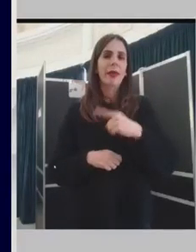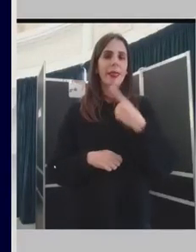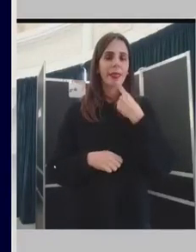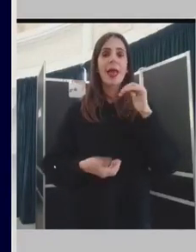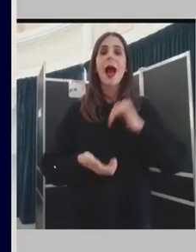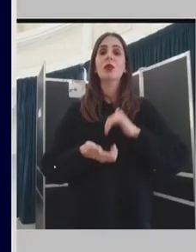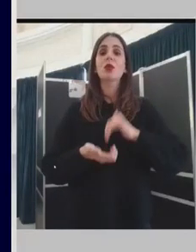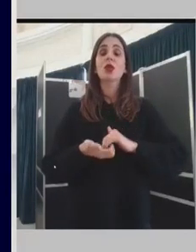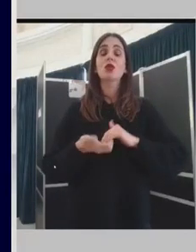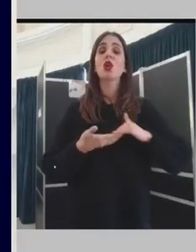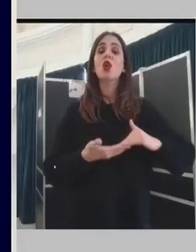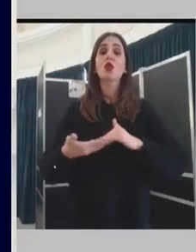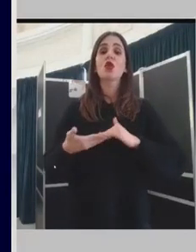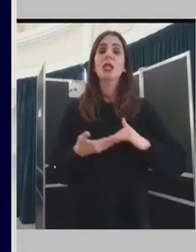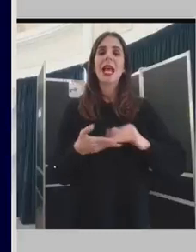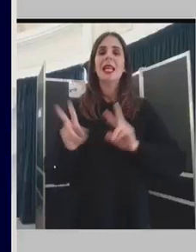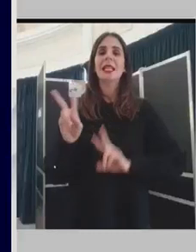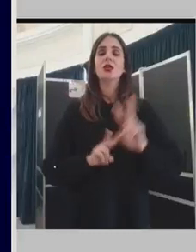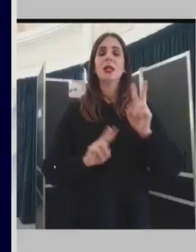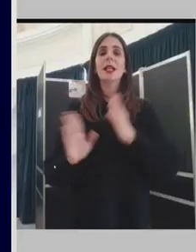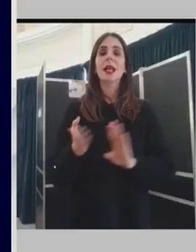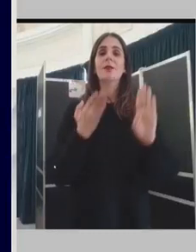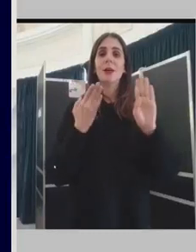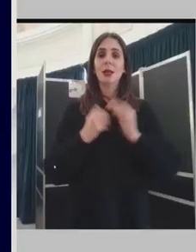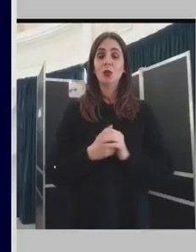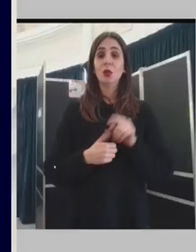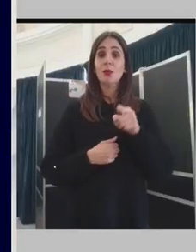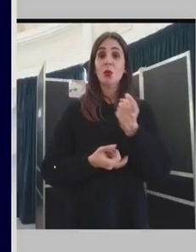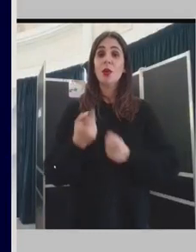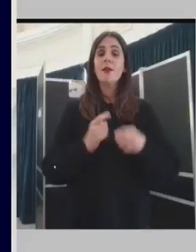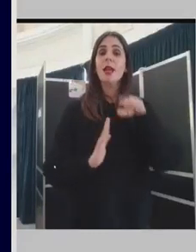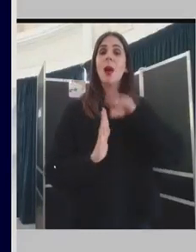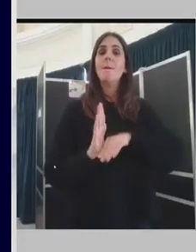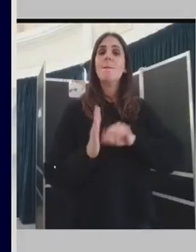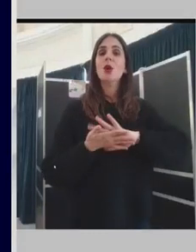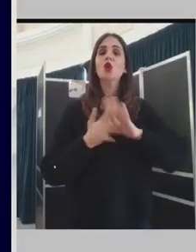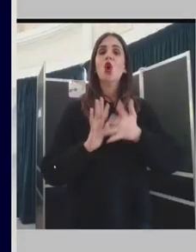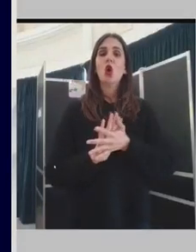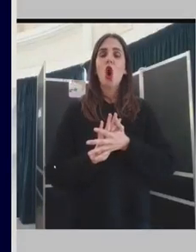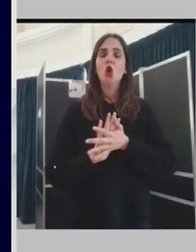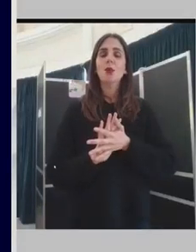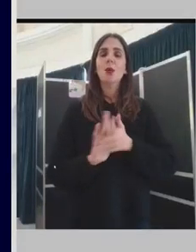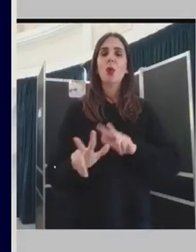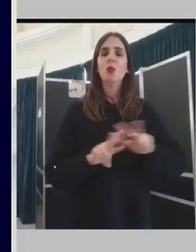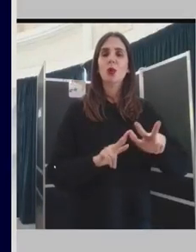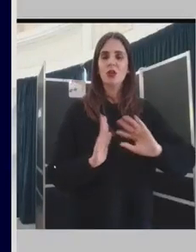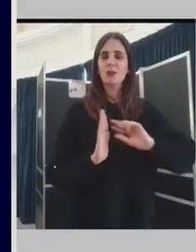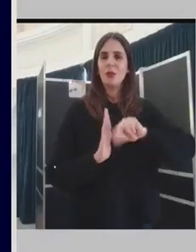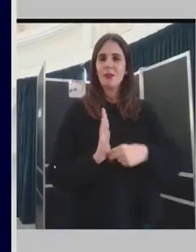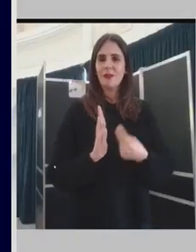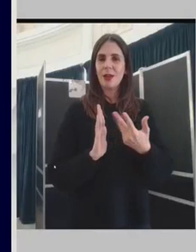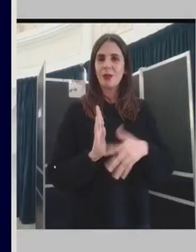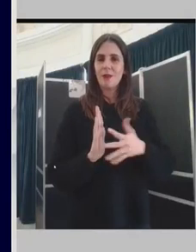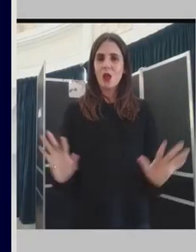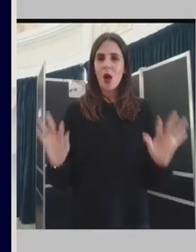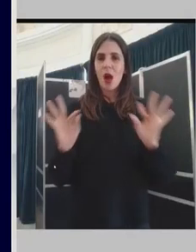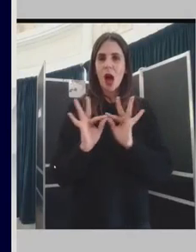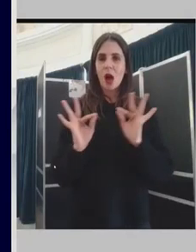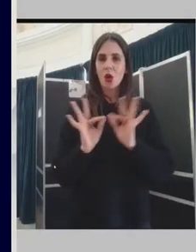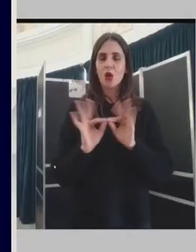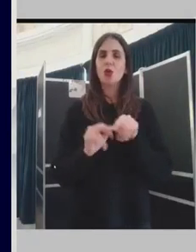dell'Associazione Società Nazionale di Salvamento, reduce anche da un protocollo d'intesa appena siglato col municipio, che ci parlerà in particolare dei progetti